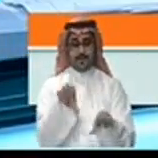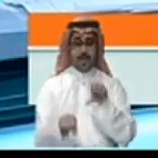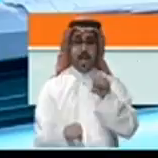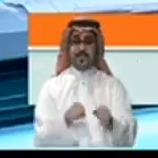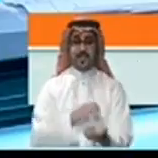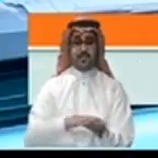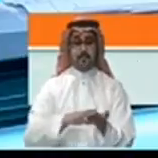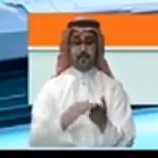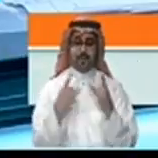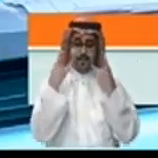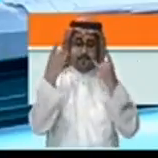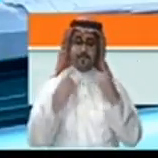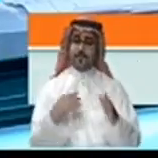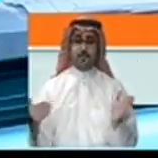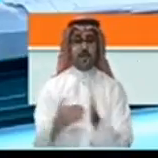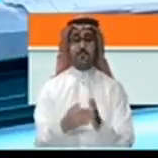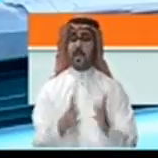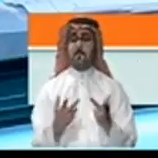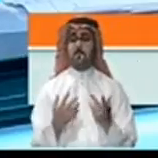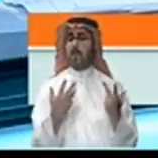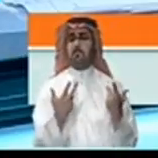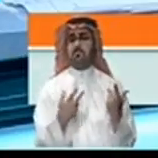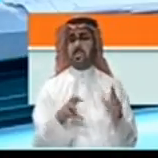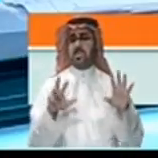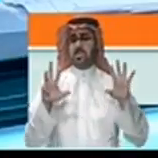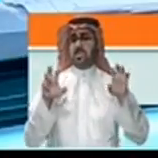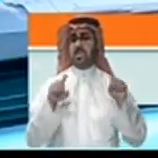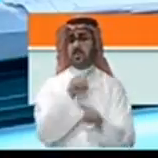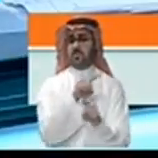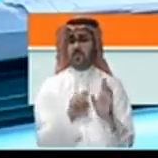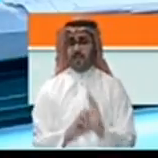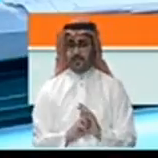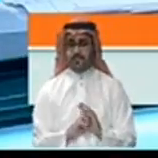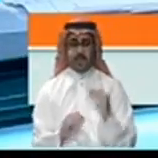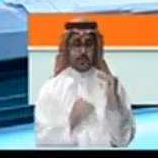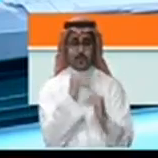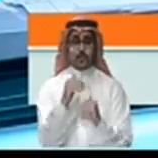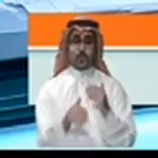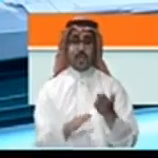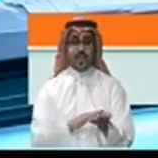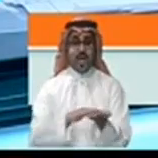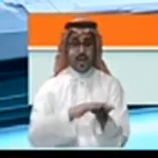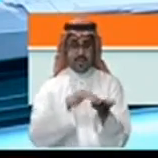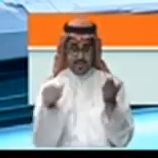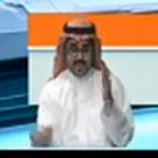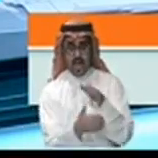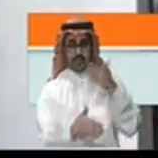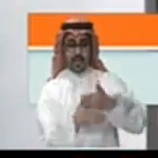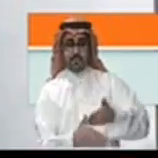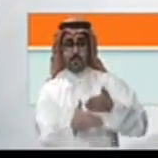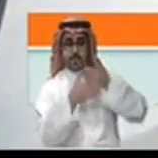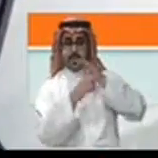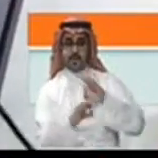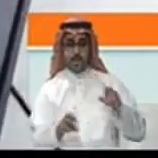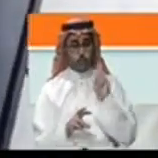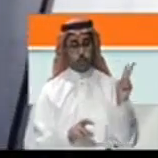الفنية بالوزارة أنهت ما يزيد عن 90% من مراحل تطوير البنية التحتية للمخطط، وأوضح